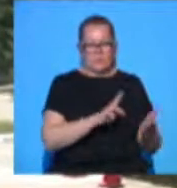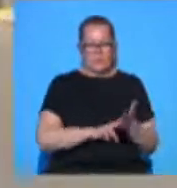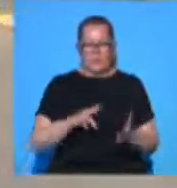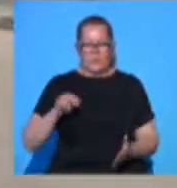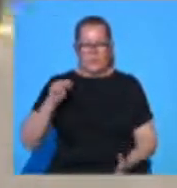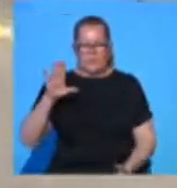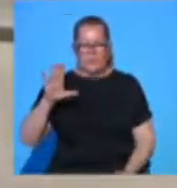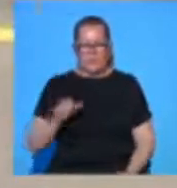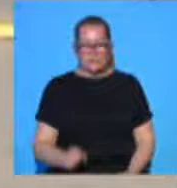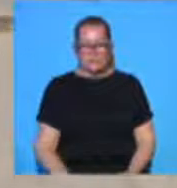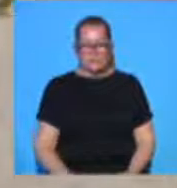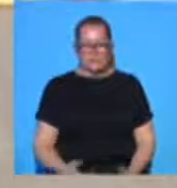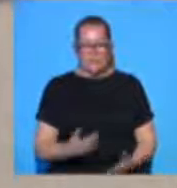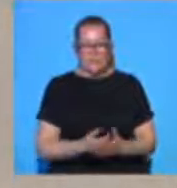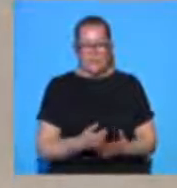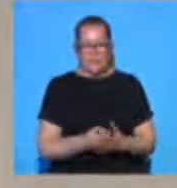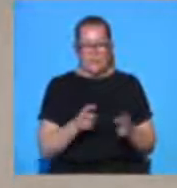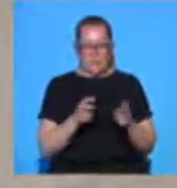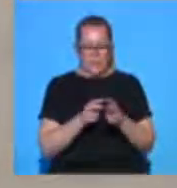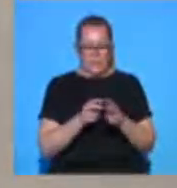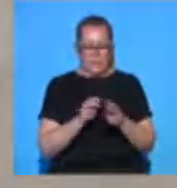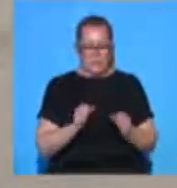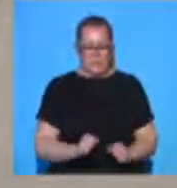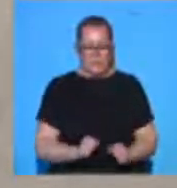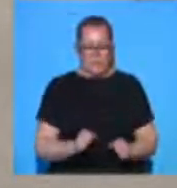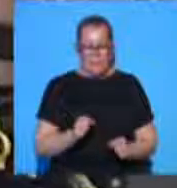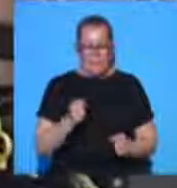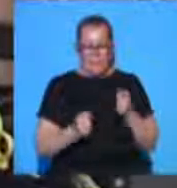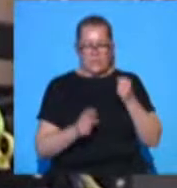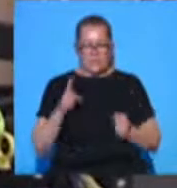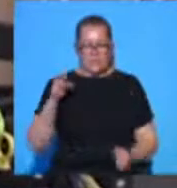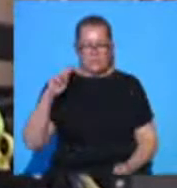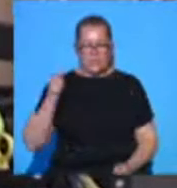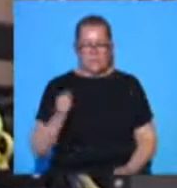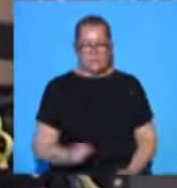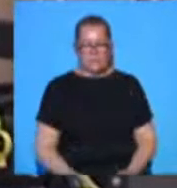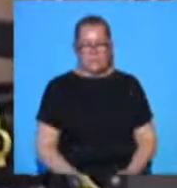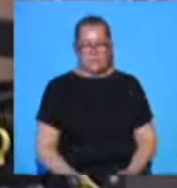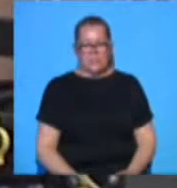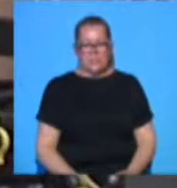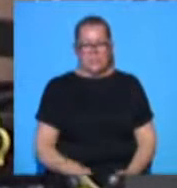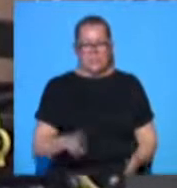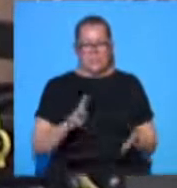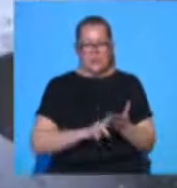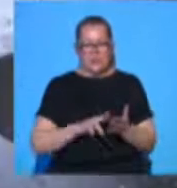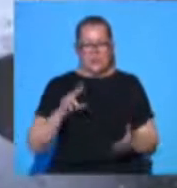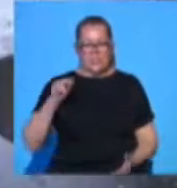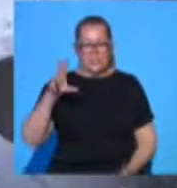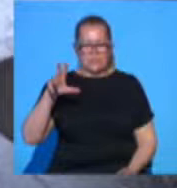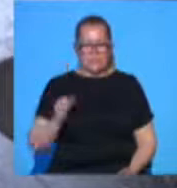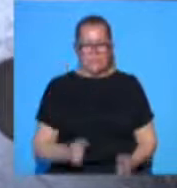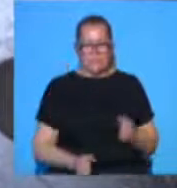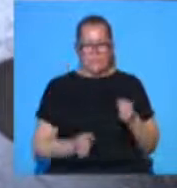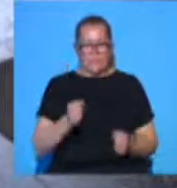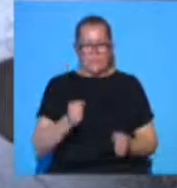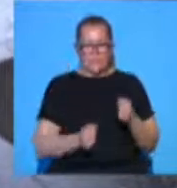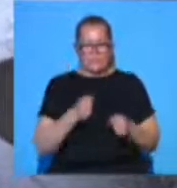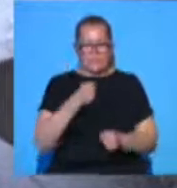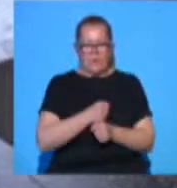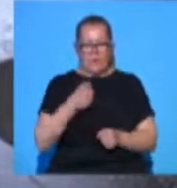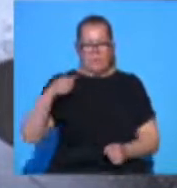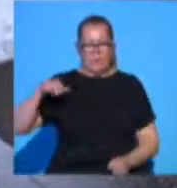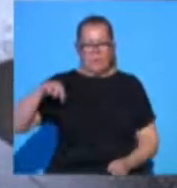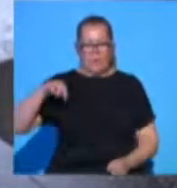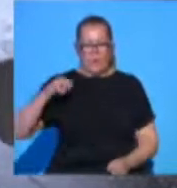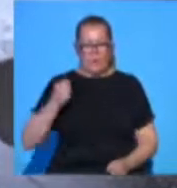începe din 2035, respectând totodată tendințele mondiale. Așadar, din 2035, mașinile produse